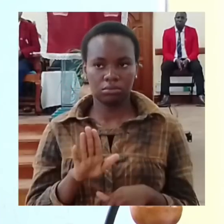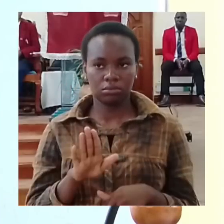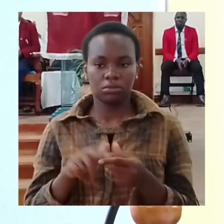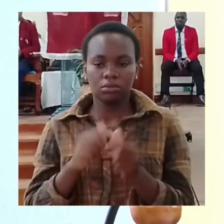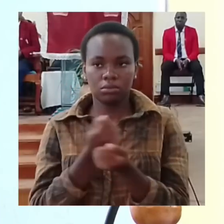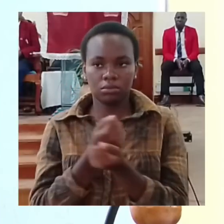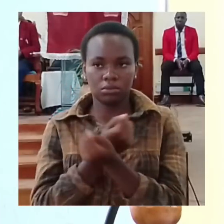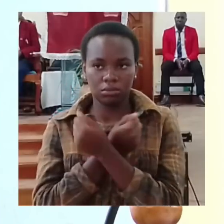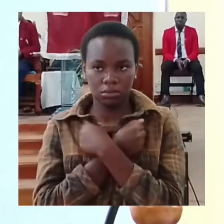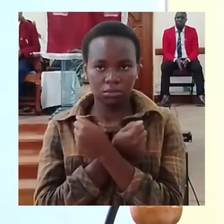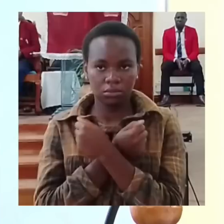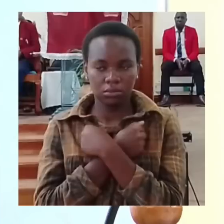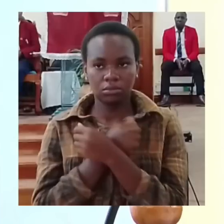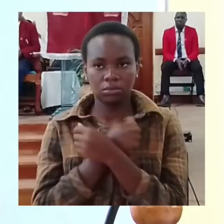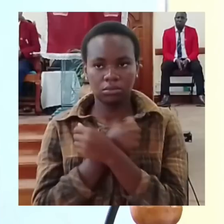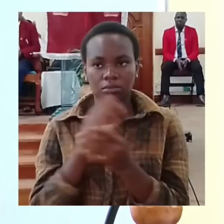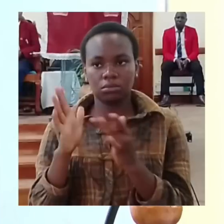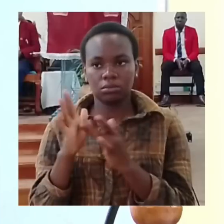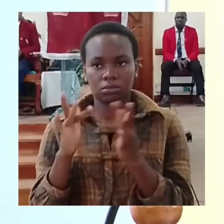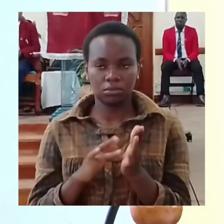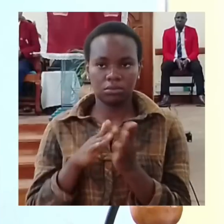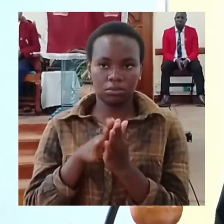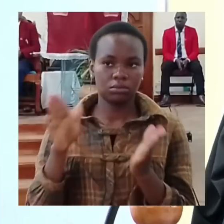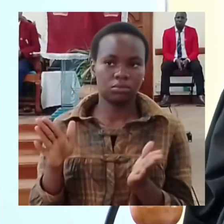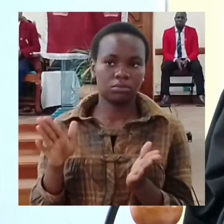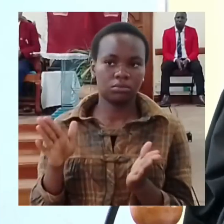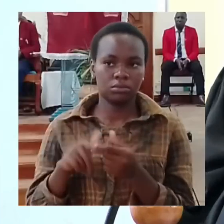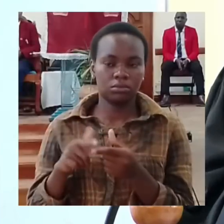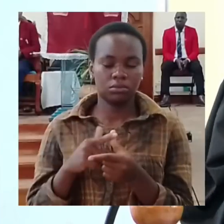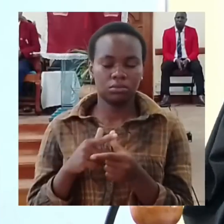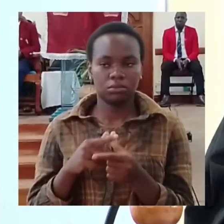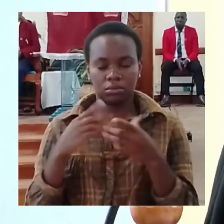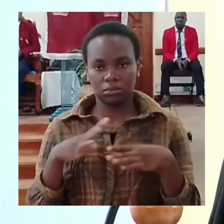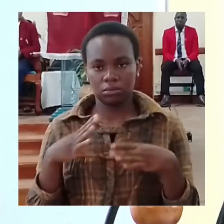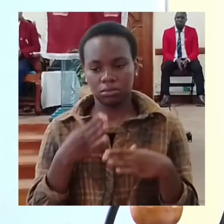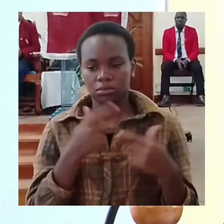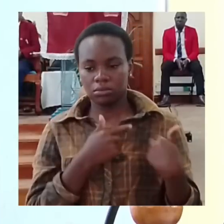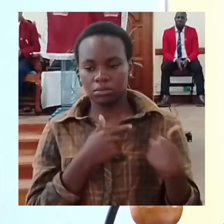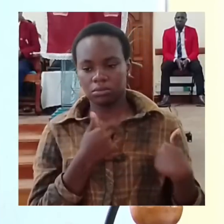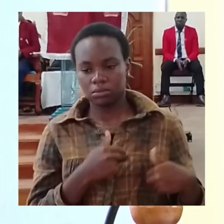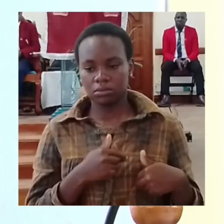ĩrenda, ngoro ya Ngai ĩramwenda, ngoro ya mũndũ ũcio ĩrenda Ngai.